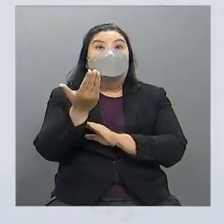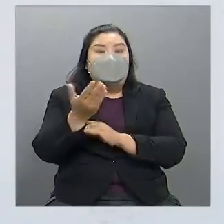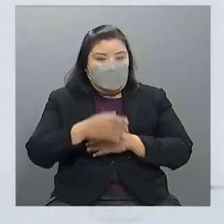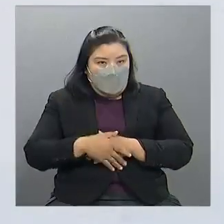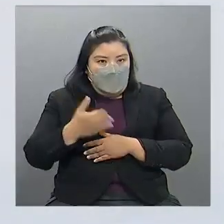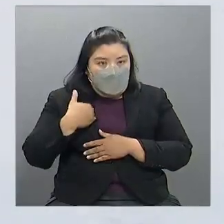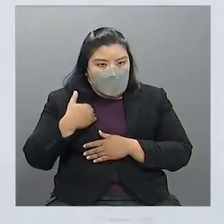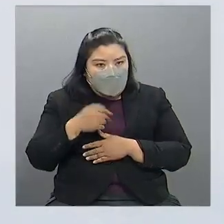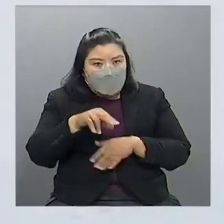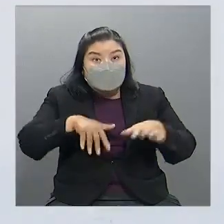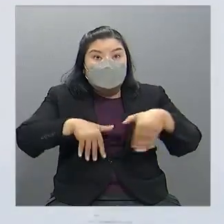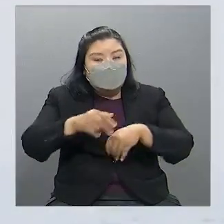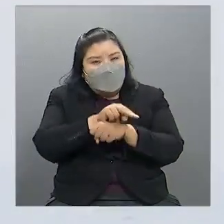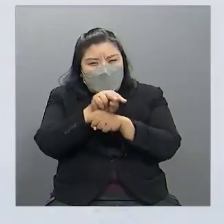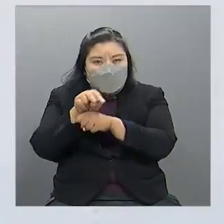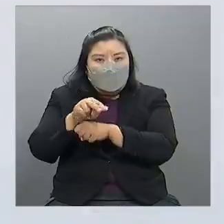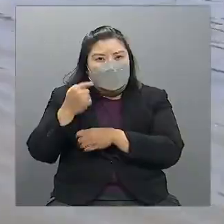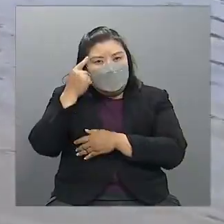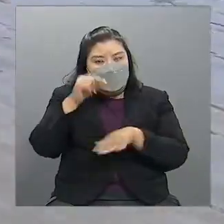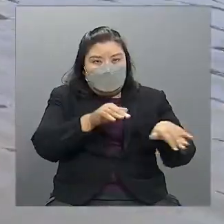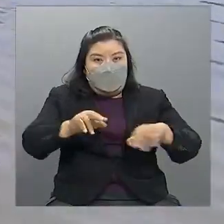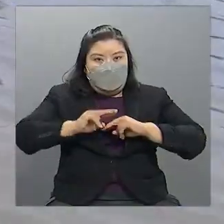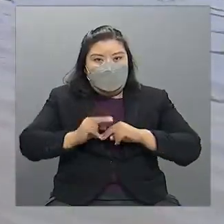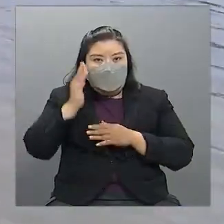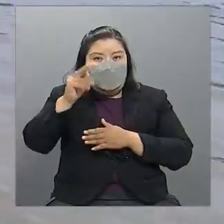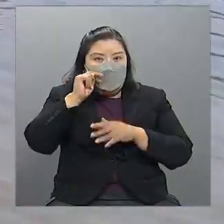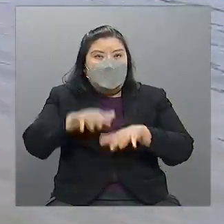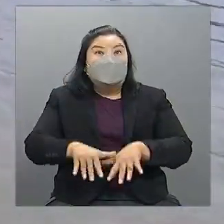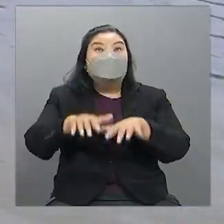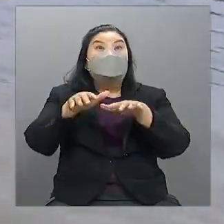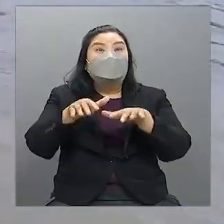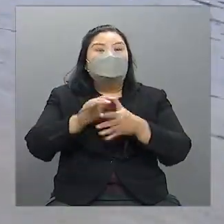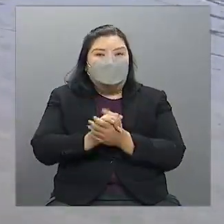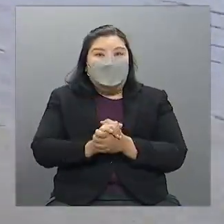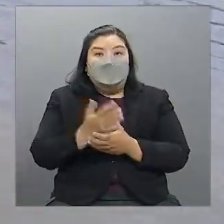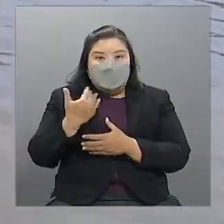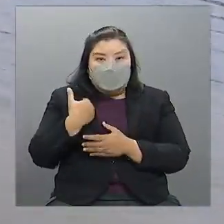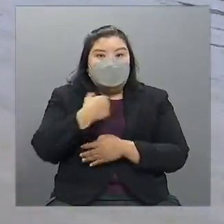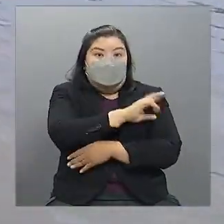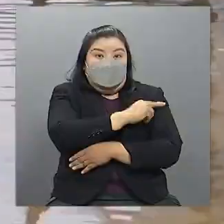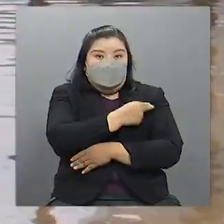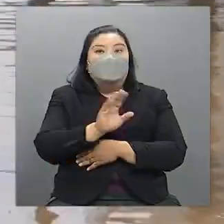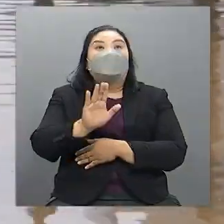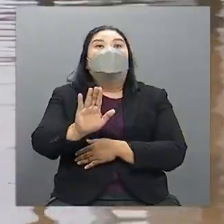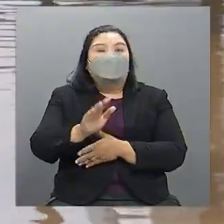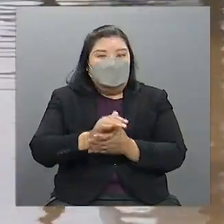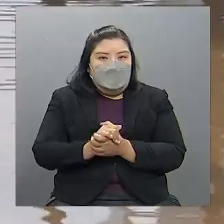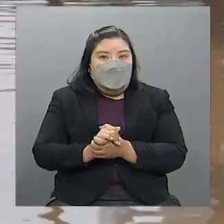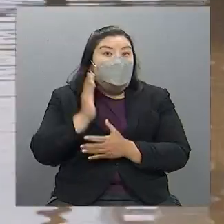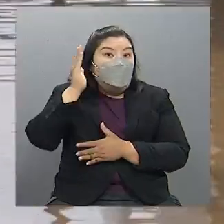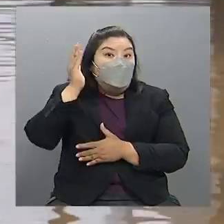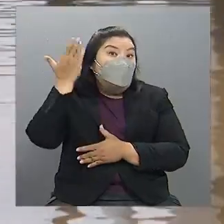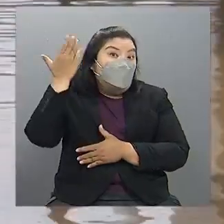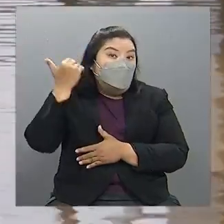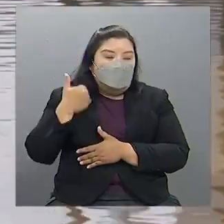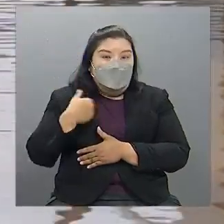มบริเวณนี้เพื่อที่จะเตรียมความพร้อมค่ะขณะที่สาธารณสุขจังหวัดนครศรีธรรมราชซึ่งปกติใช้เป็นศูนย์ปฏิบัติการตรวจหาเชื้อเชิงรุก